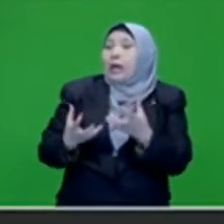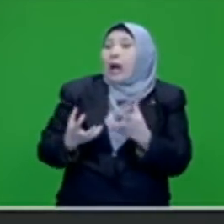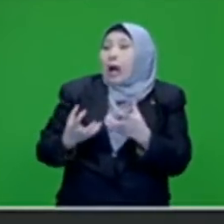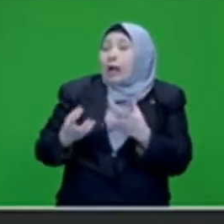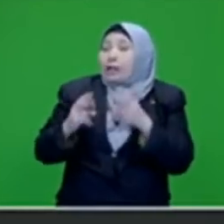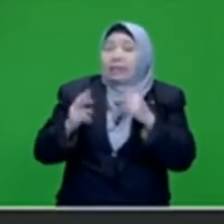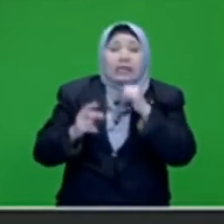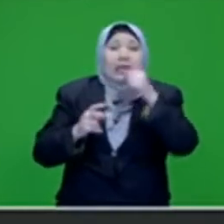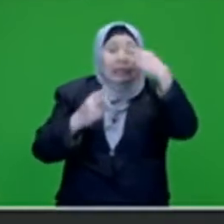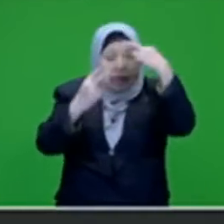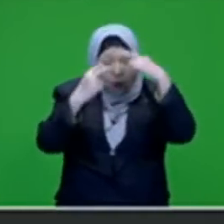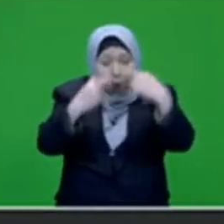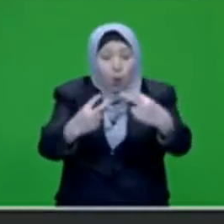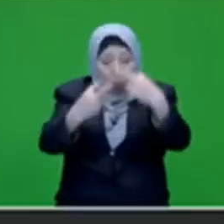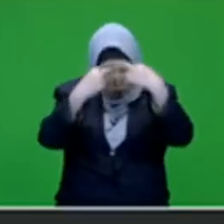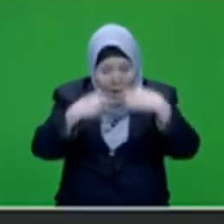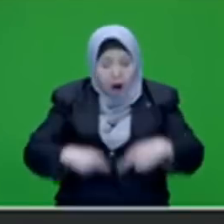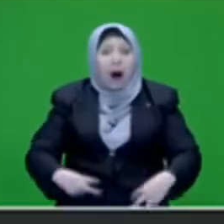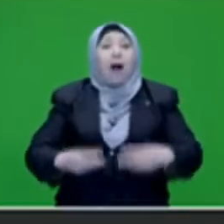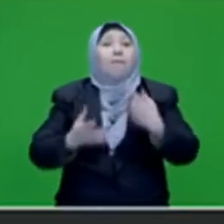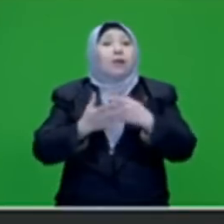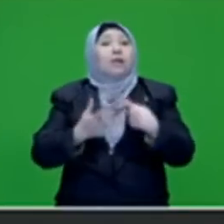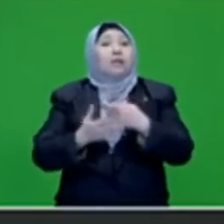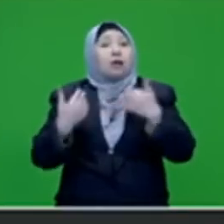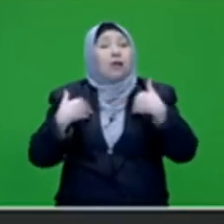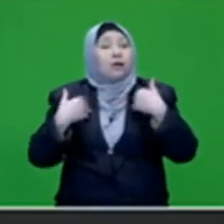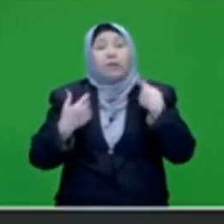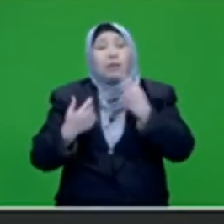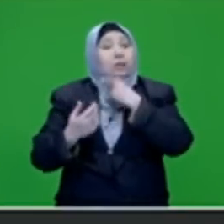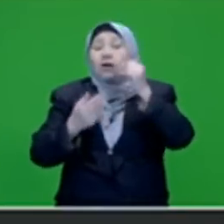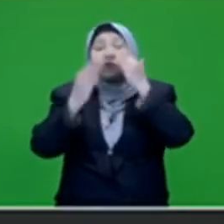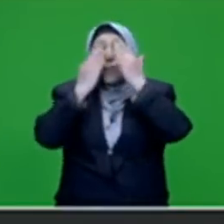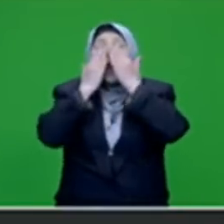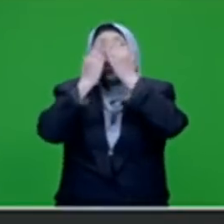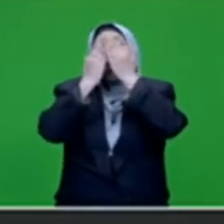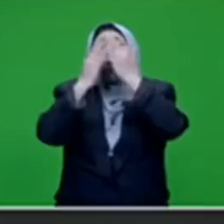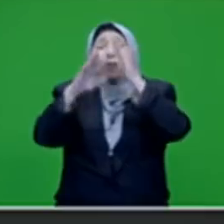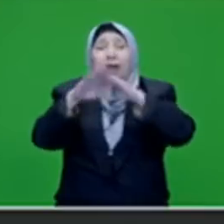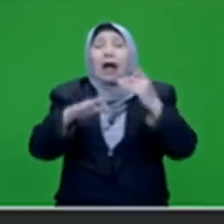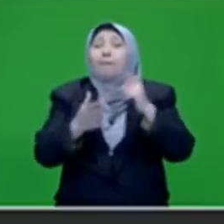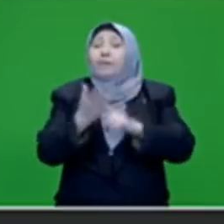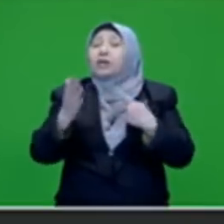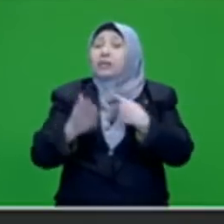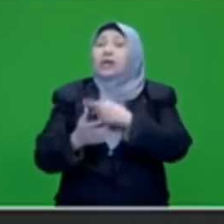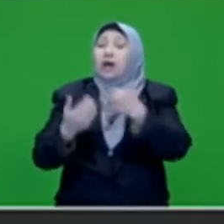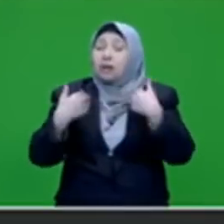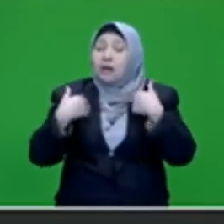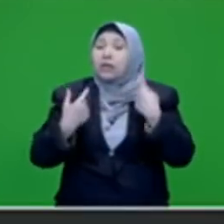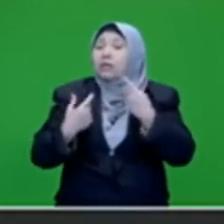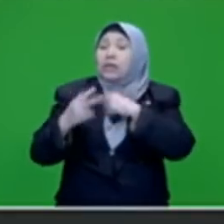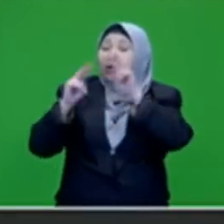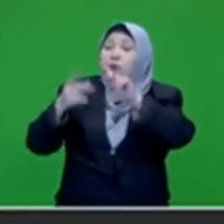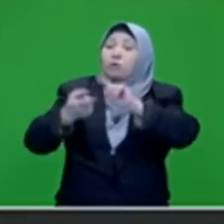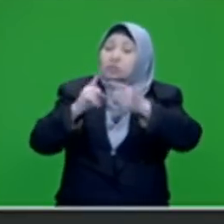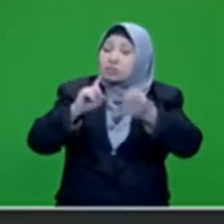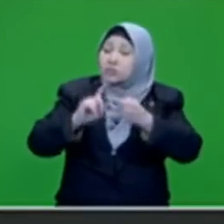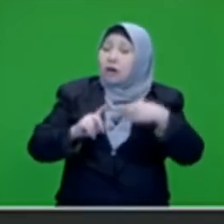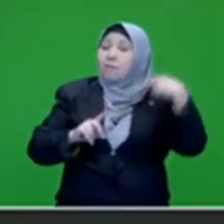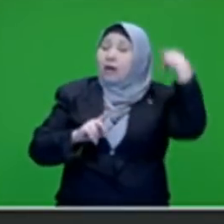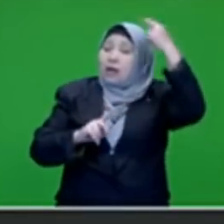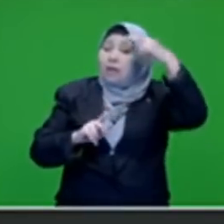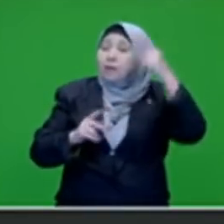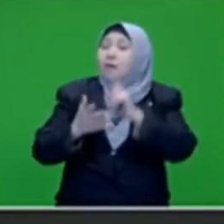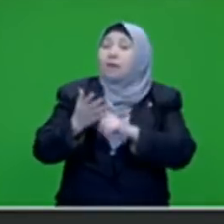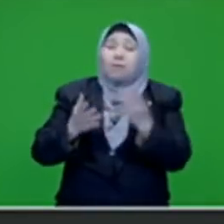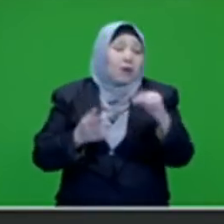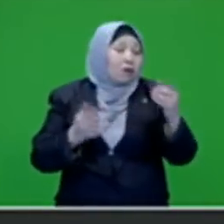Kita tak tengok apa yang kita ada. Ya, bersyukurlah dengan apa yang ada. Malam kita lihat saban hari, kita dengar kematian. Apa yang